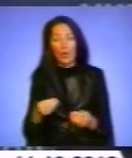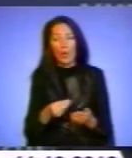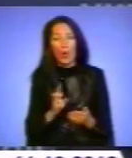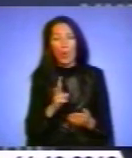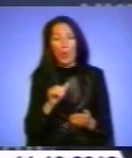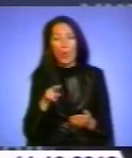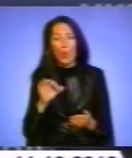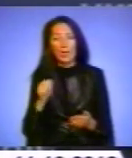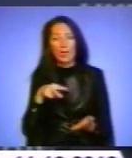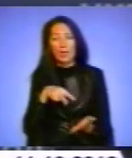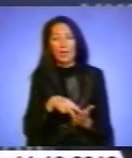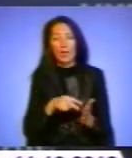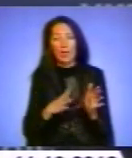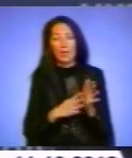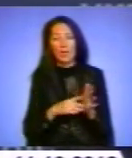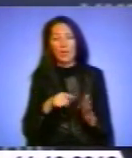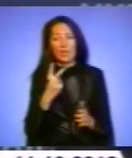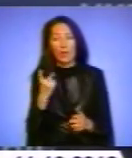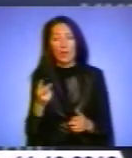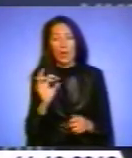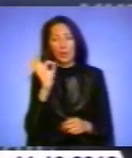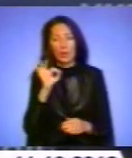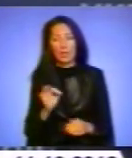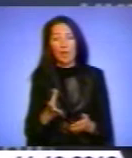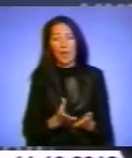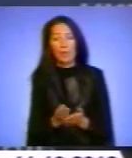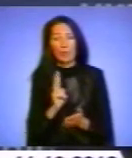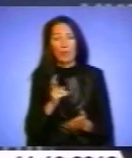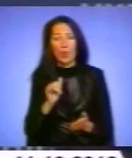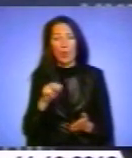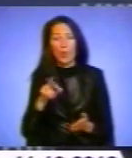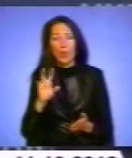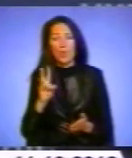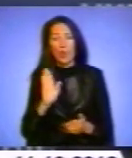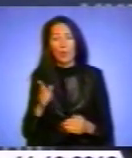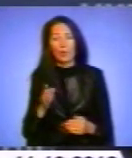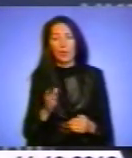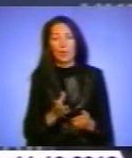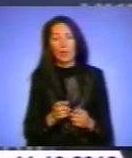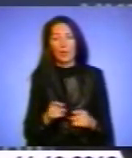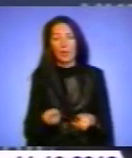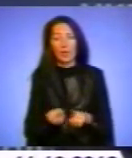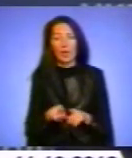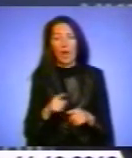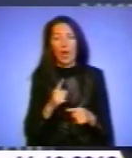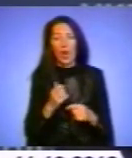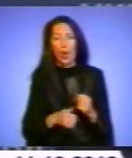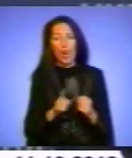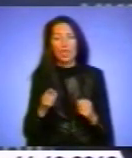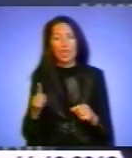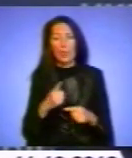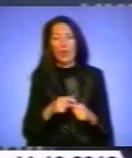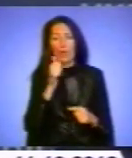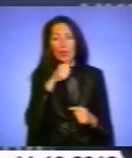9,2%. Виплата купона буде відбуватися кожні півгода. То бишь, очень